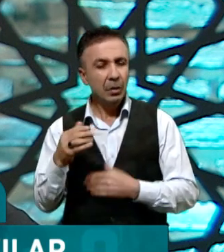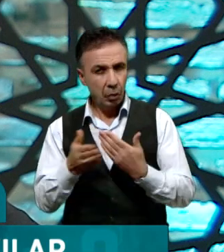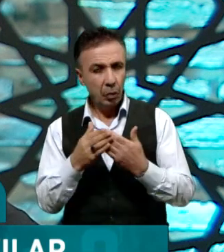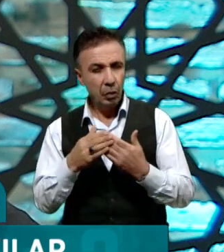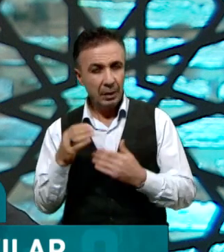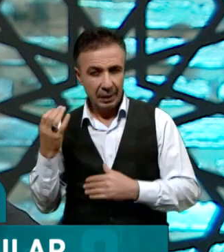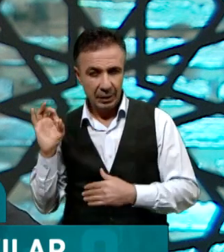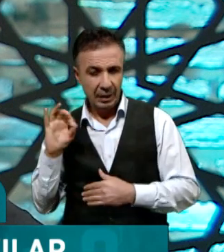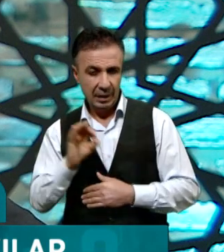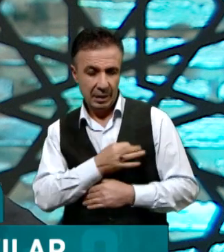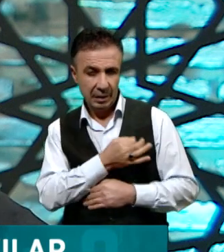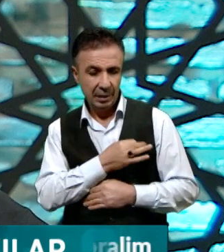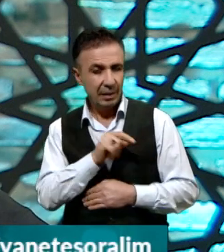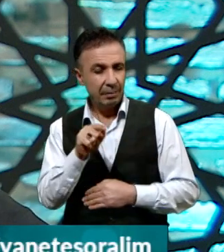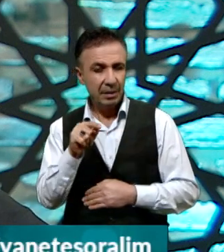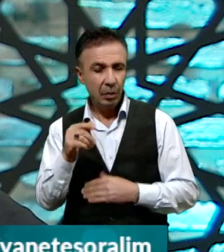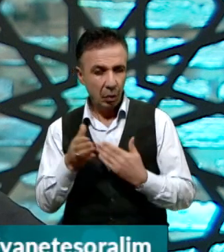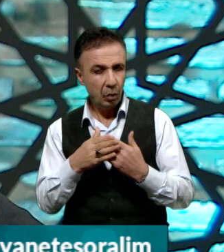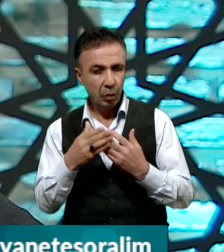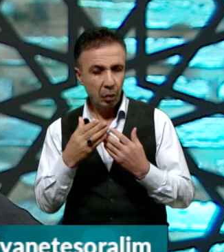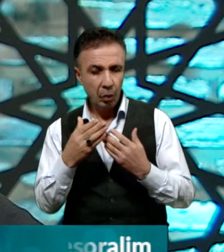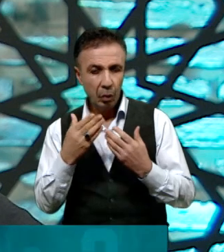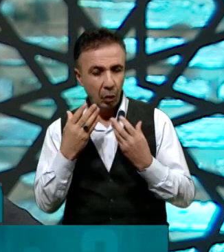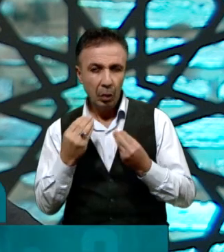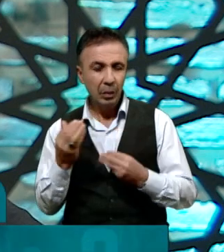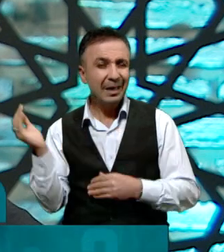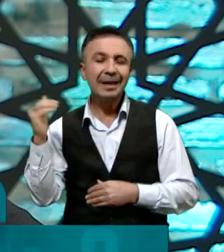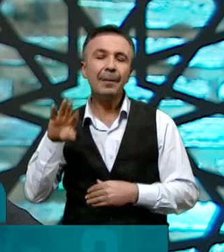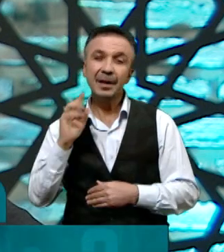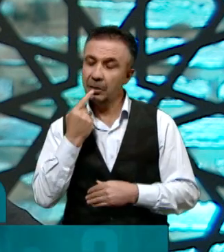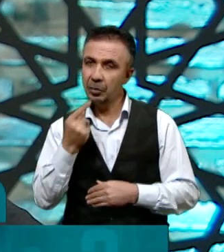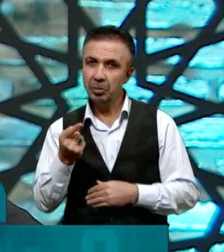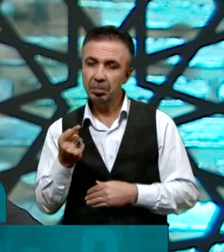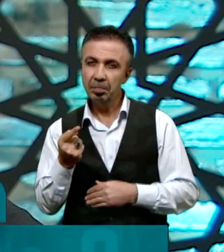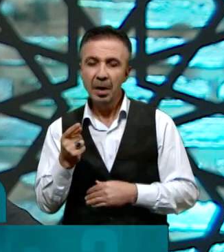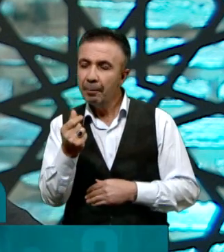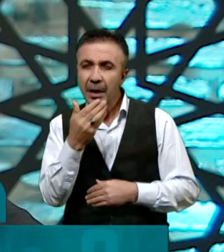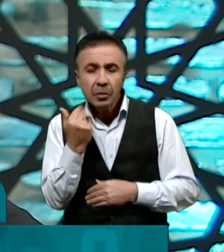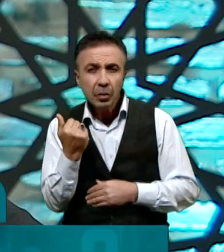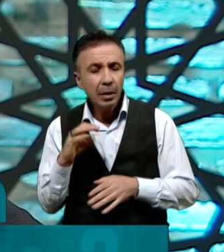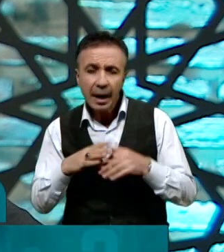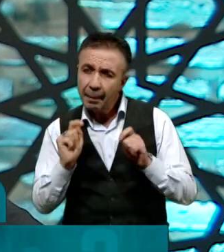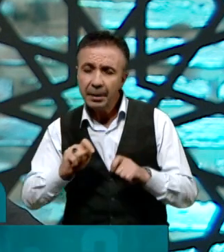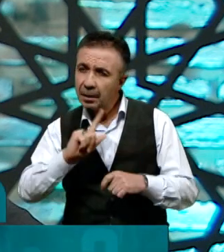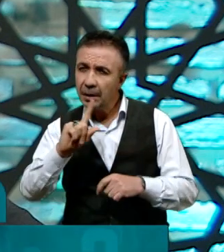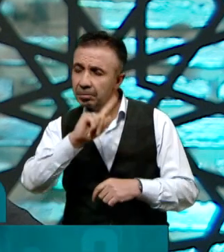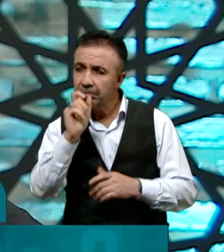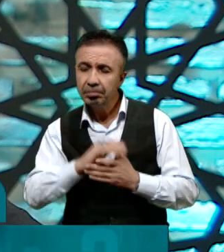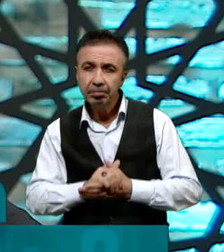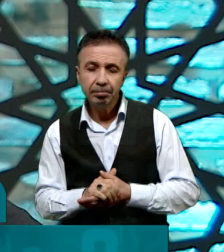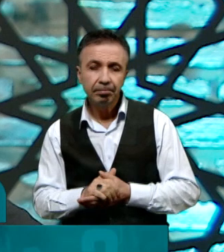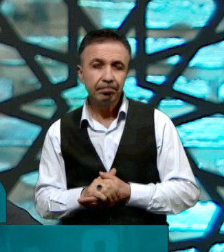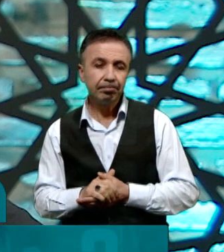takmıştım, bizim düğün oldu sen gelmedin diyor. Evet mesela. Çokça böyle örnekler var. Peki ödeyecek gücü olmayan insan ne yapacak? Sıkıntı.